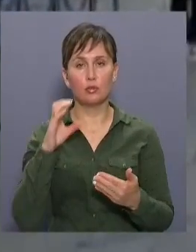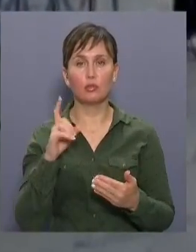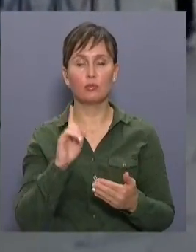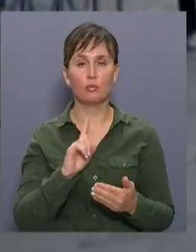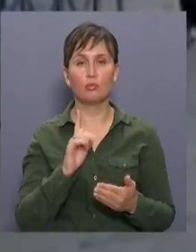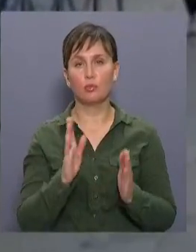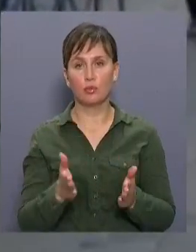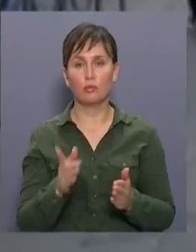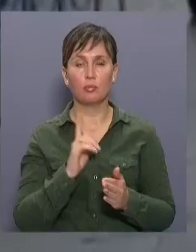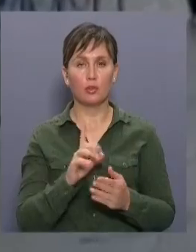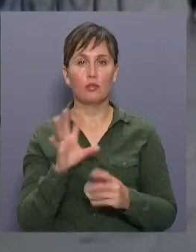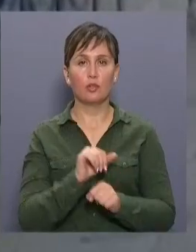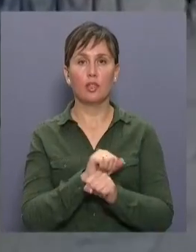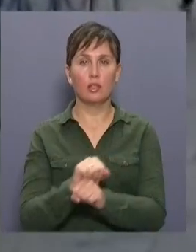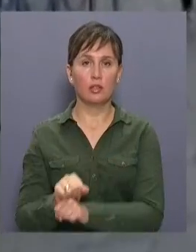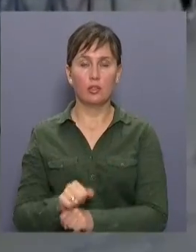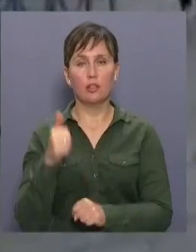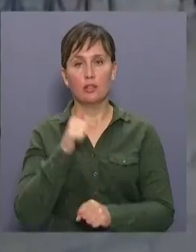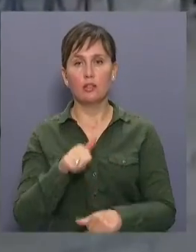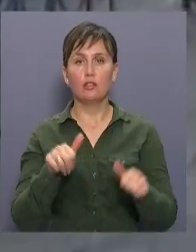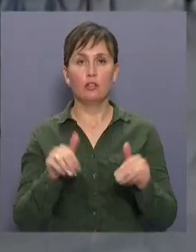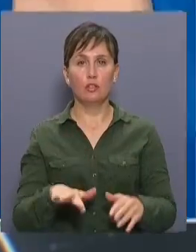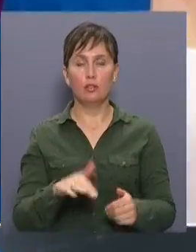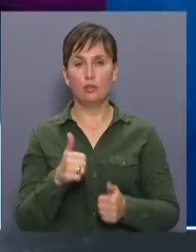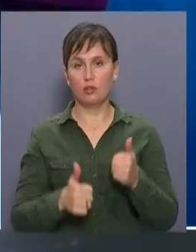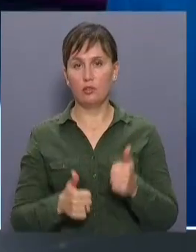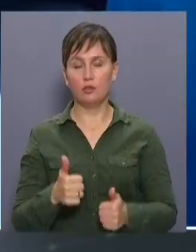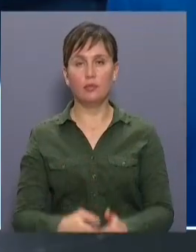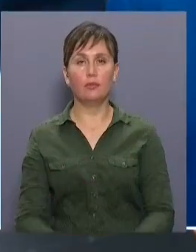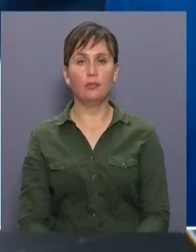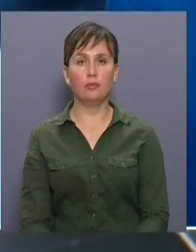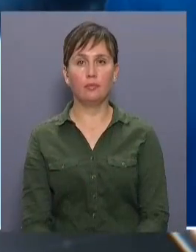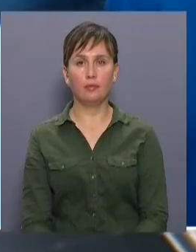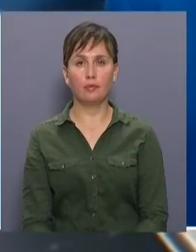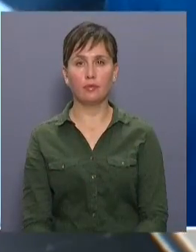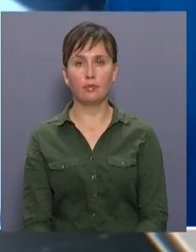это отодвигаем в сторону. Главное – бой, главная победа.